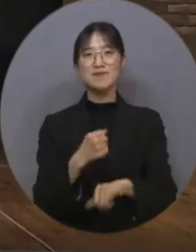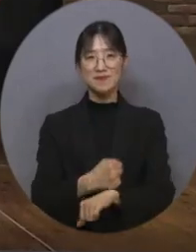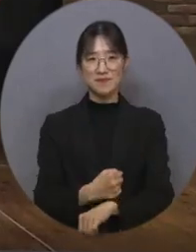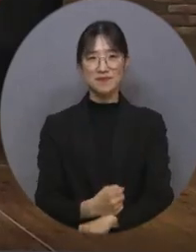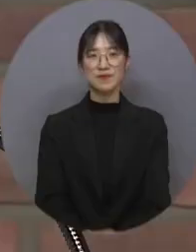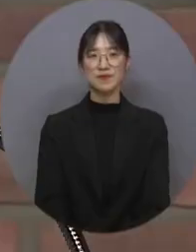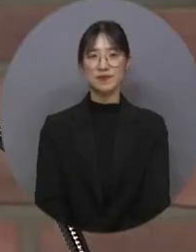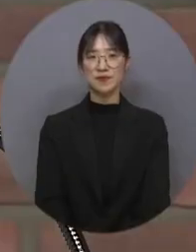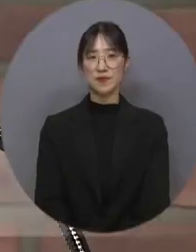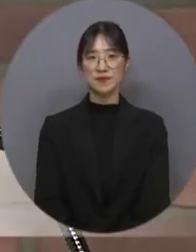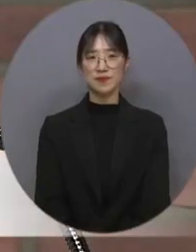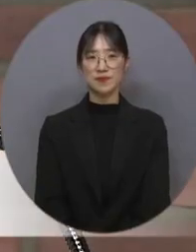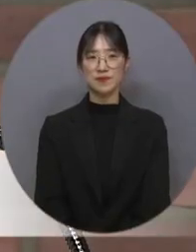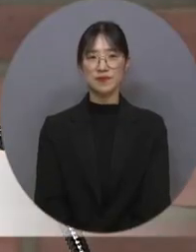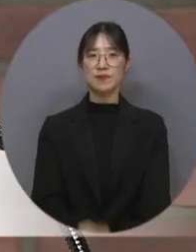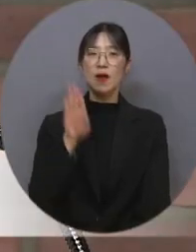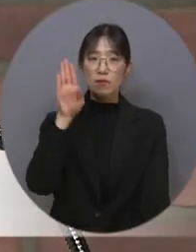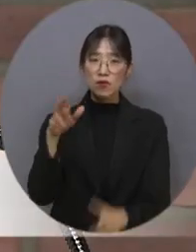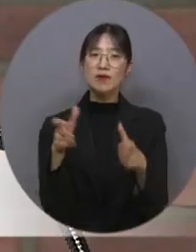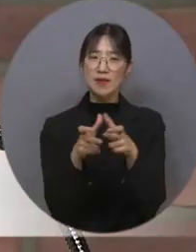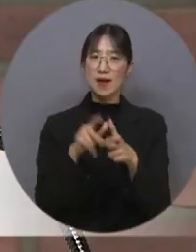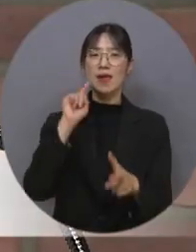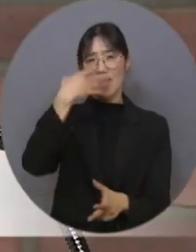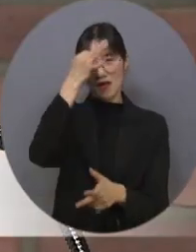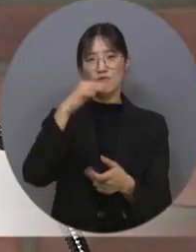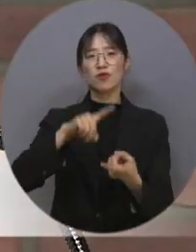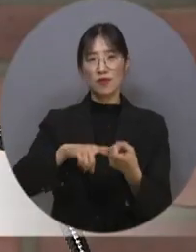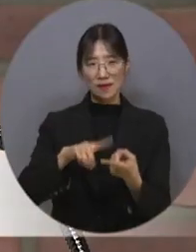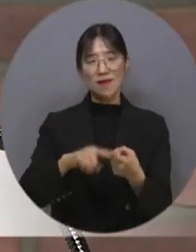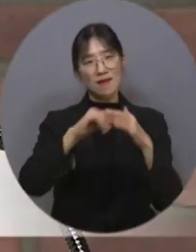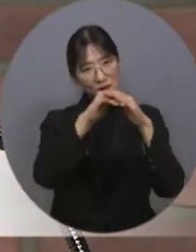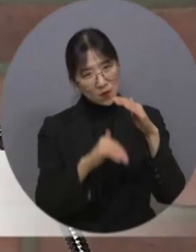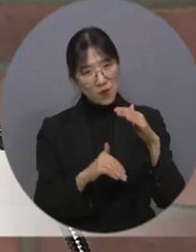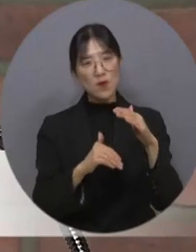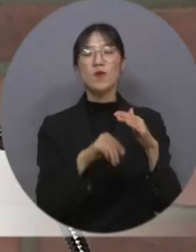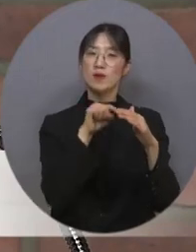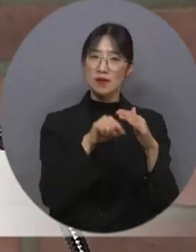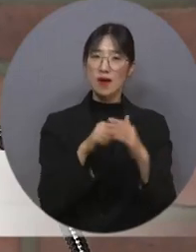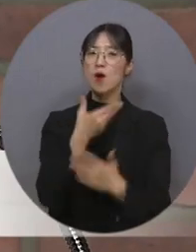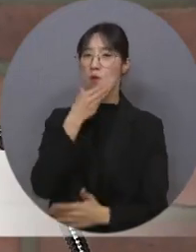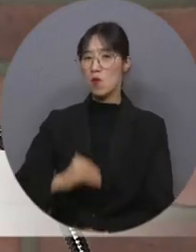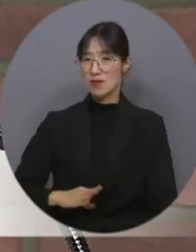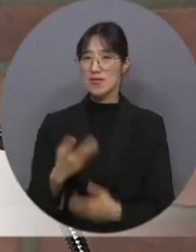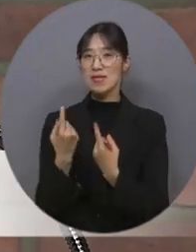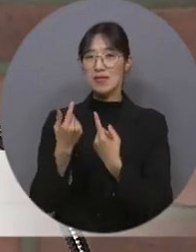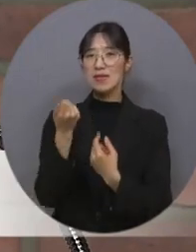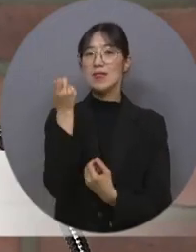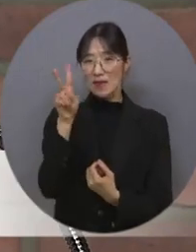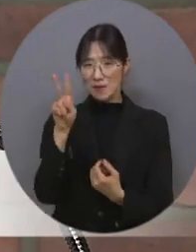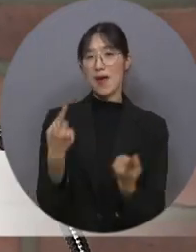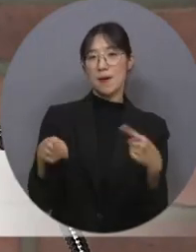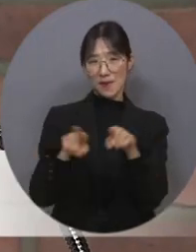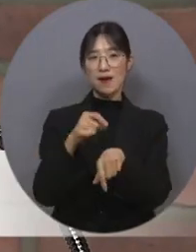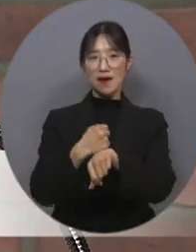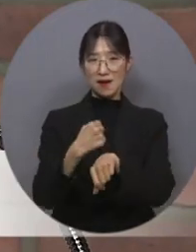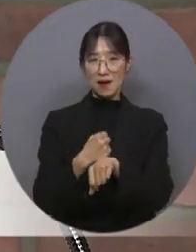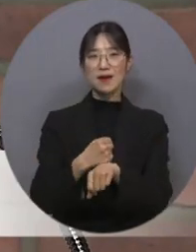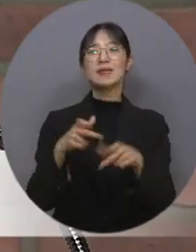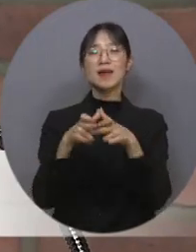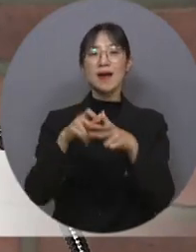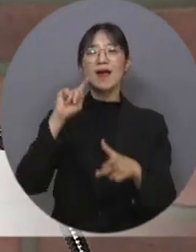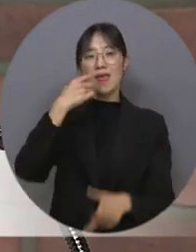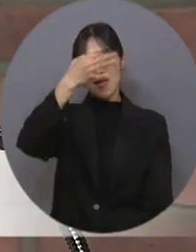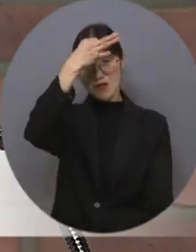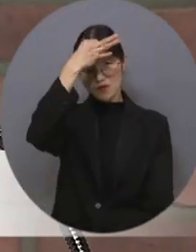계획입니다. 앞으로 장애예술에 대한 콘텐츠를 복지TV와 함께하면서 좀 더 장애예술의